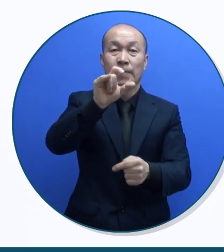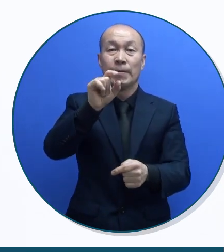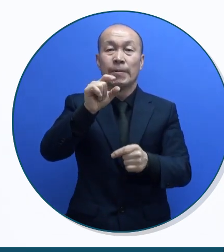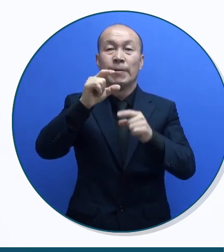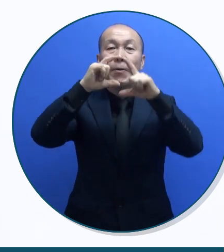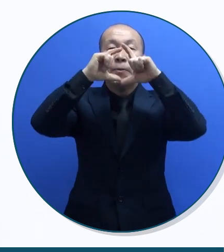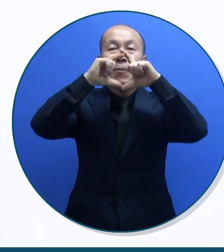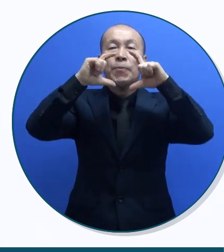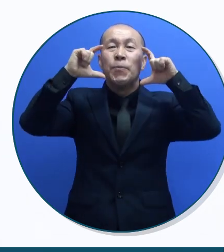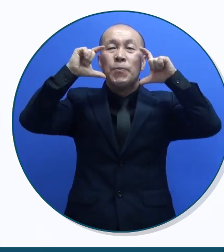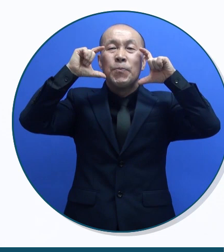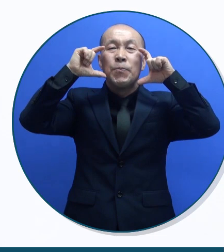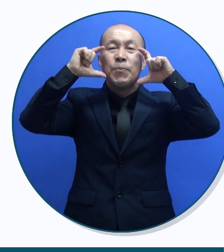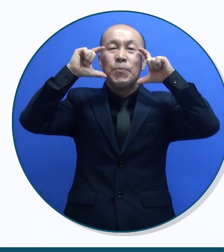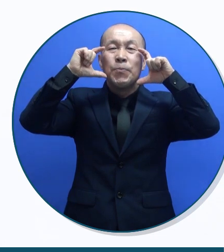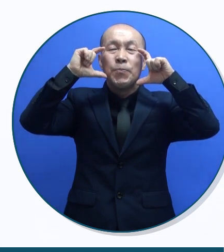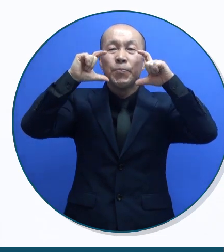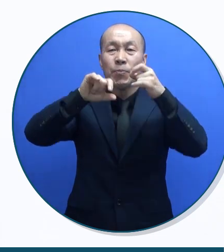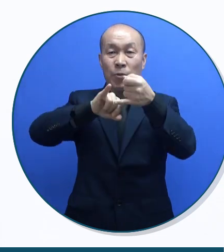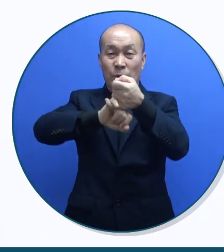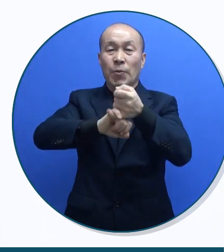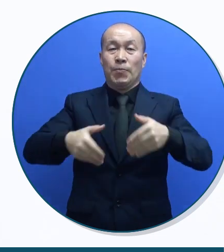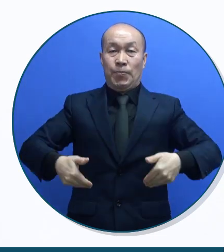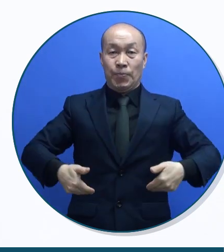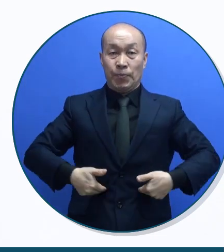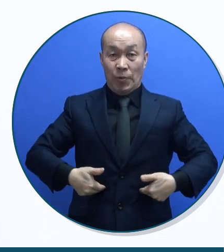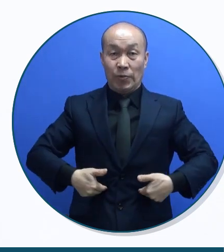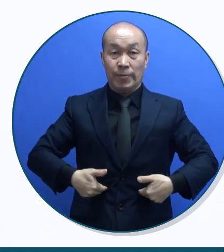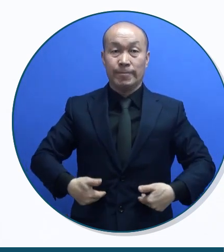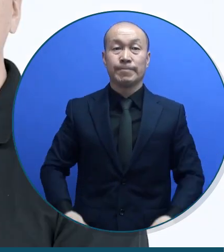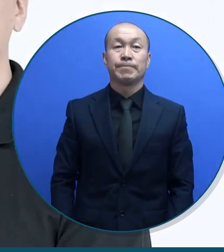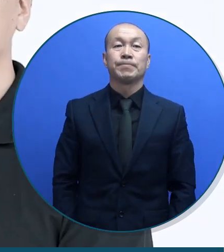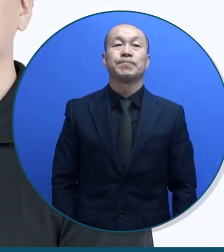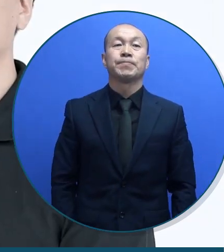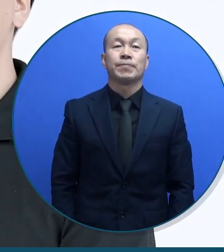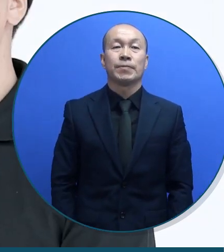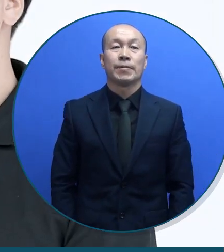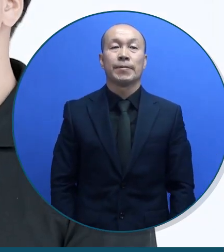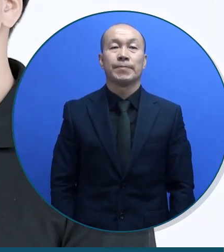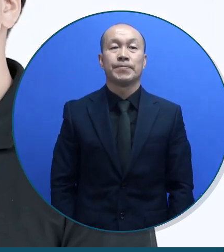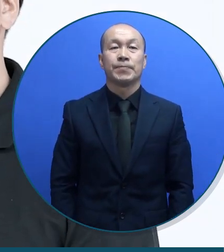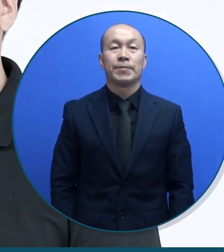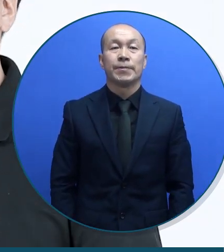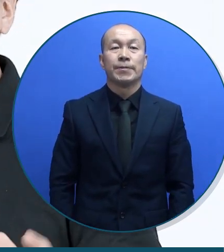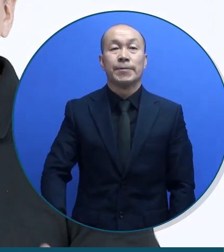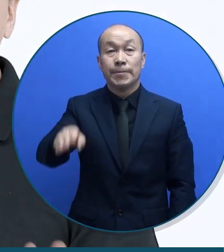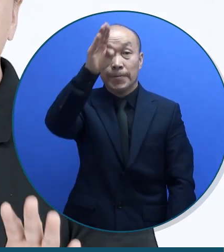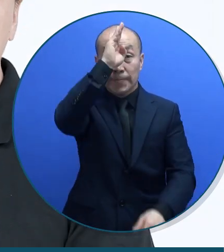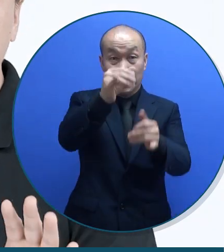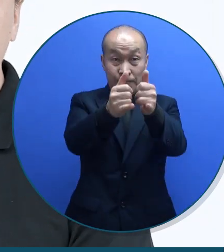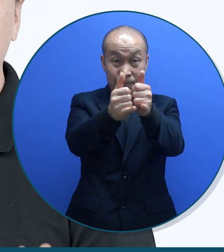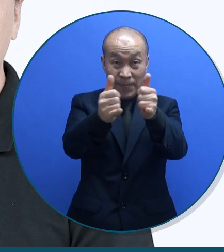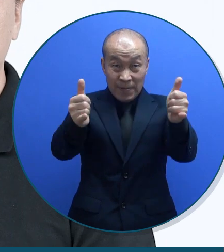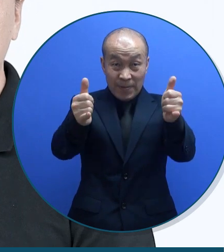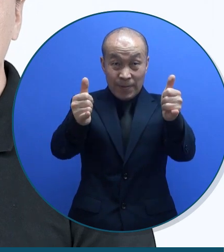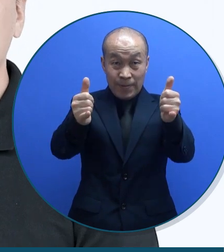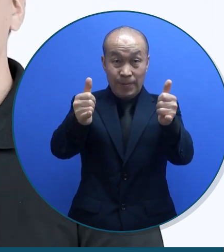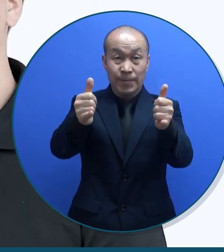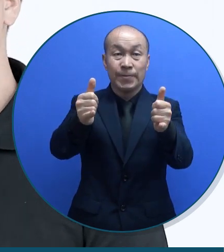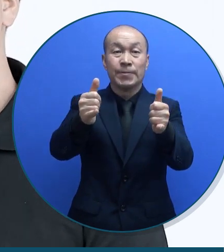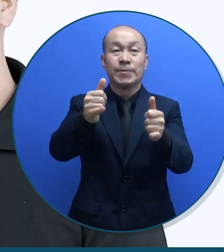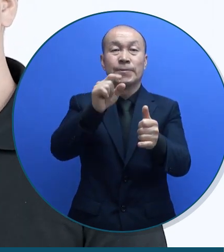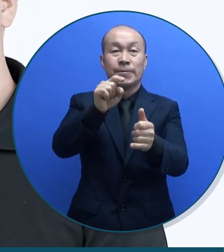있기에 구조자는 마스크를 착용합니다. 그 뒤로 환자를